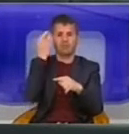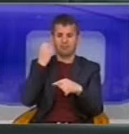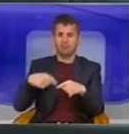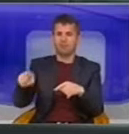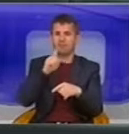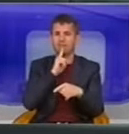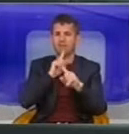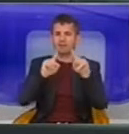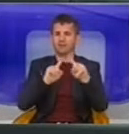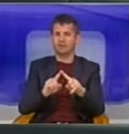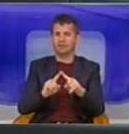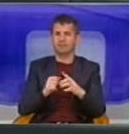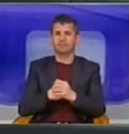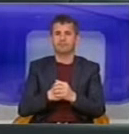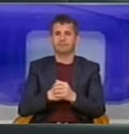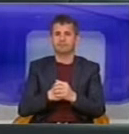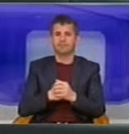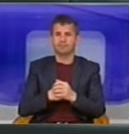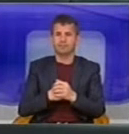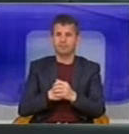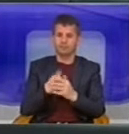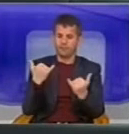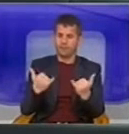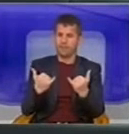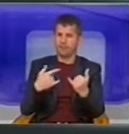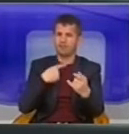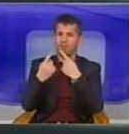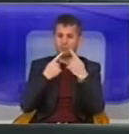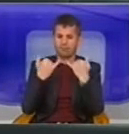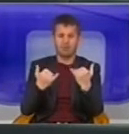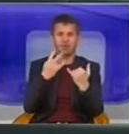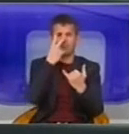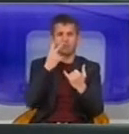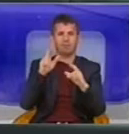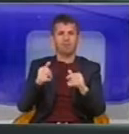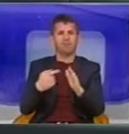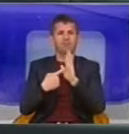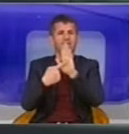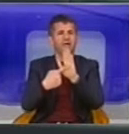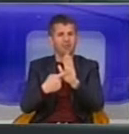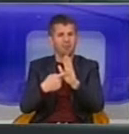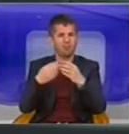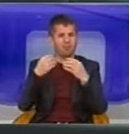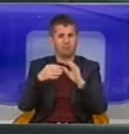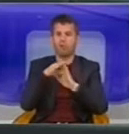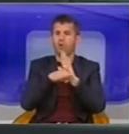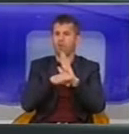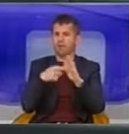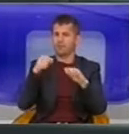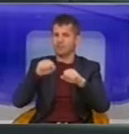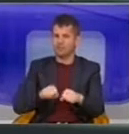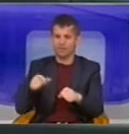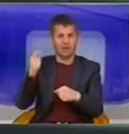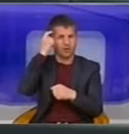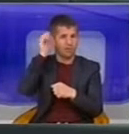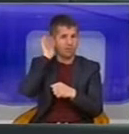lugrinë e silikonit. Pavarësisht kësaj, tani jemi ku jemi dhe para neve është prezantuar një program qeverisë ku nga